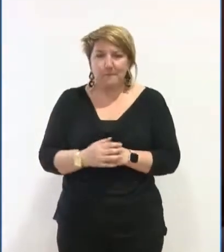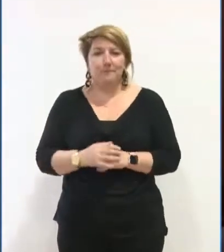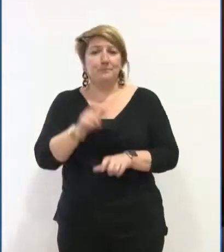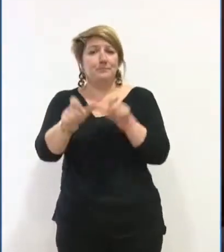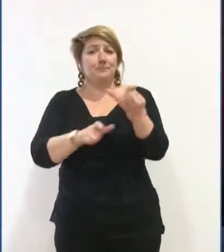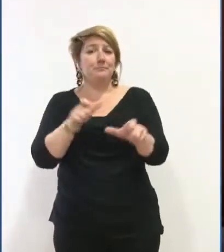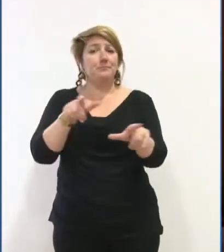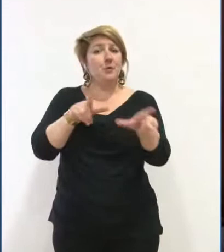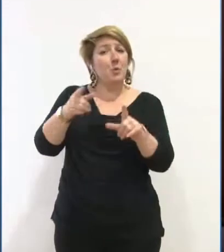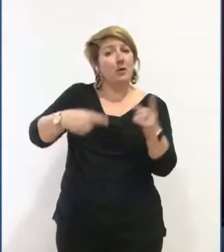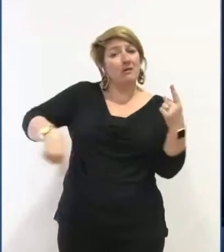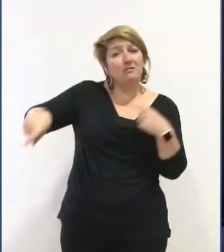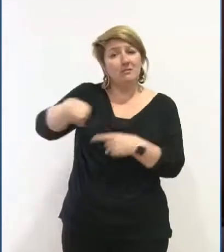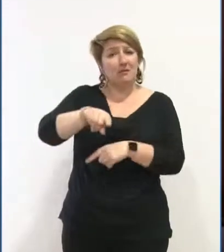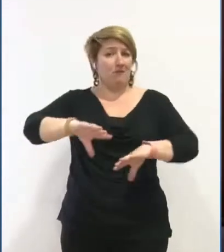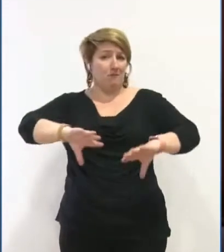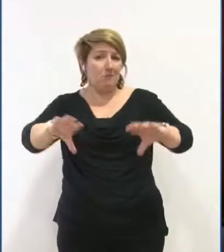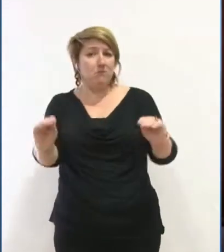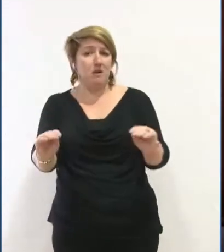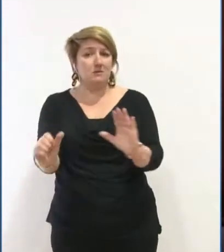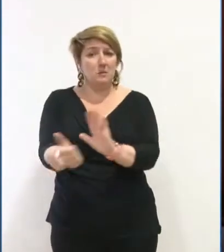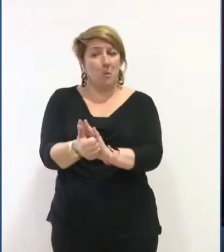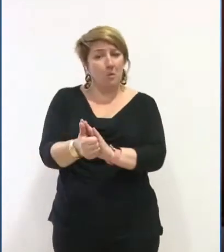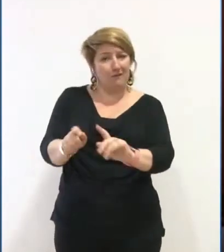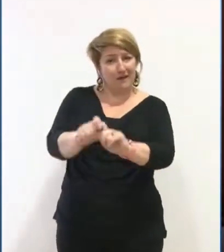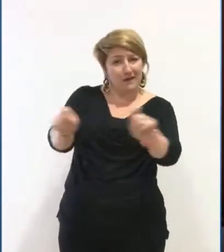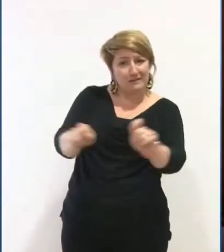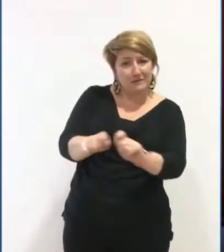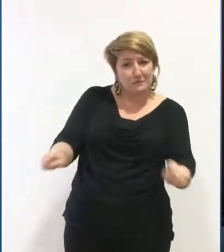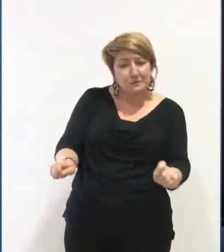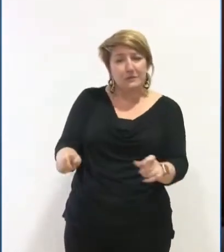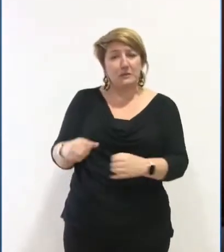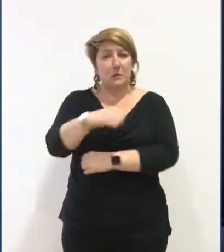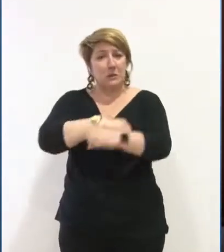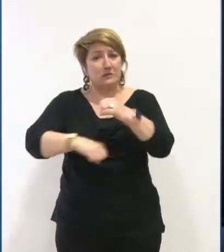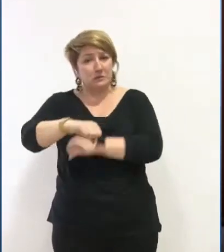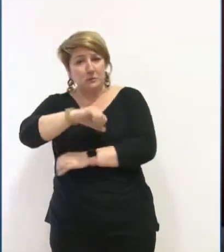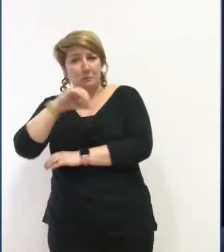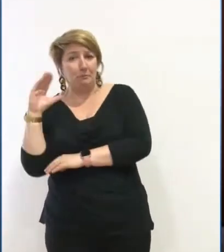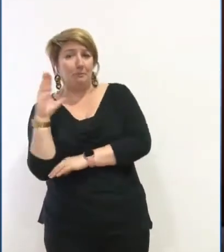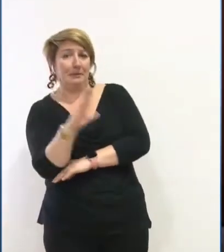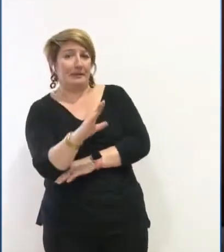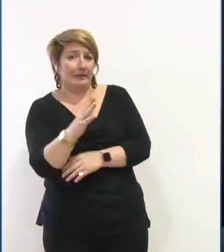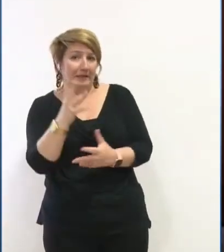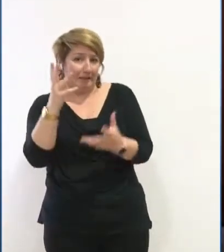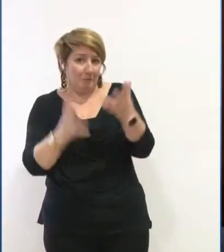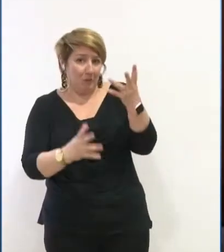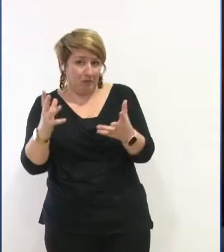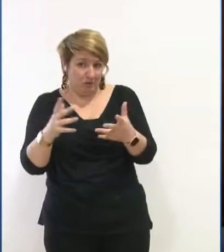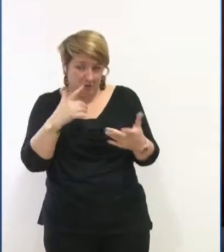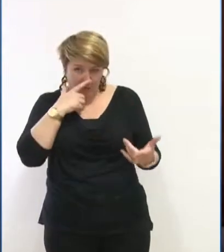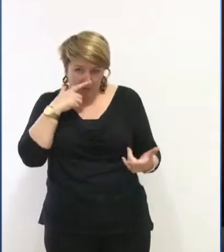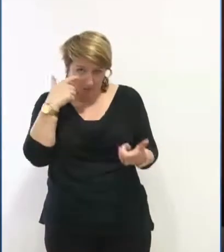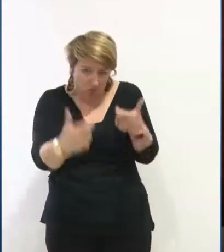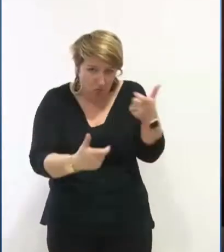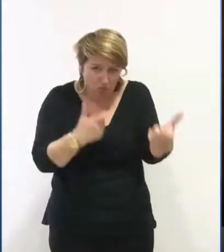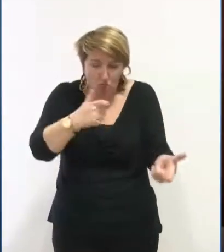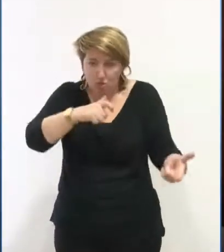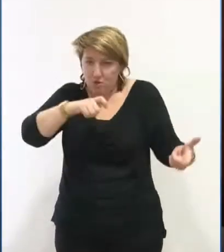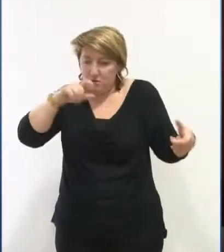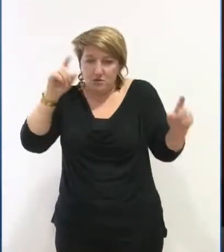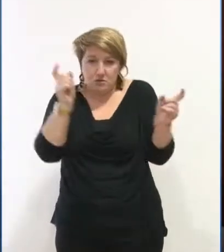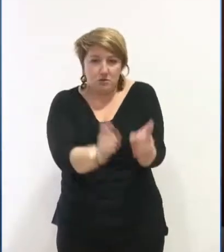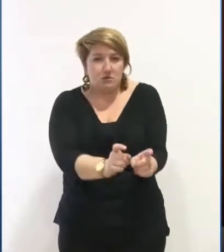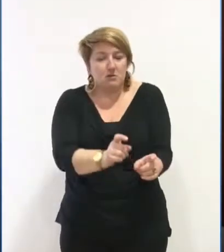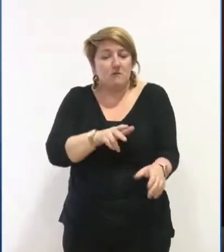locataires. La représentation des locataires et de leur organisation ne risque-t-elle pas d'être fortement réduite par rapport